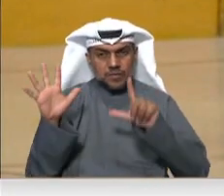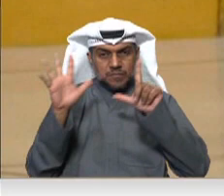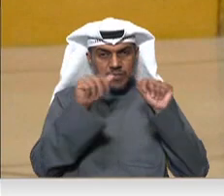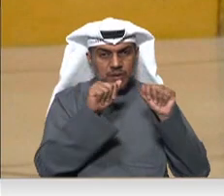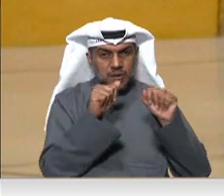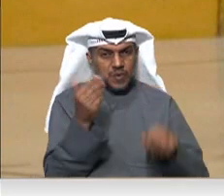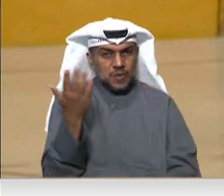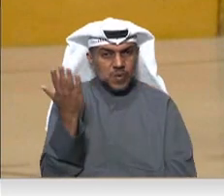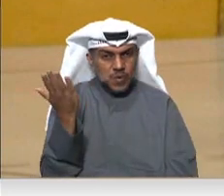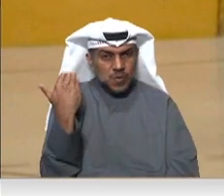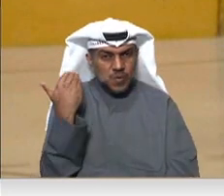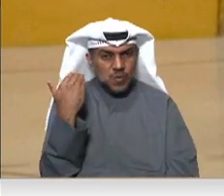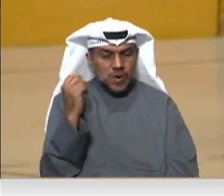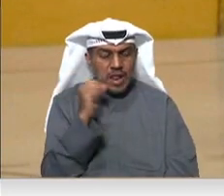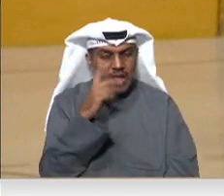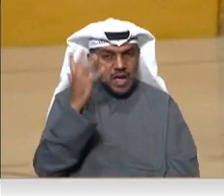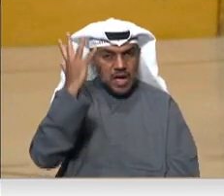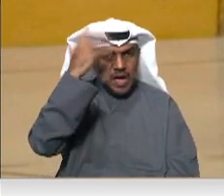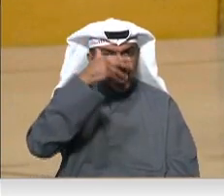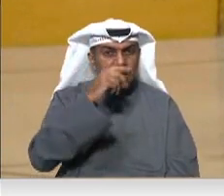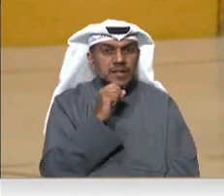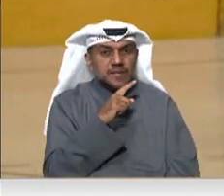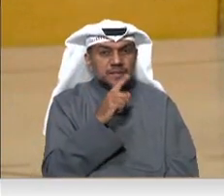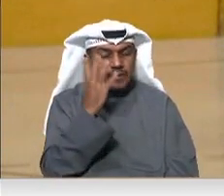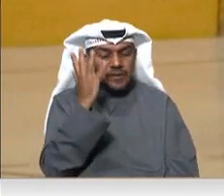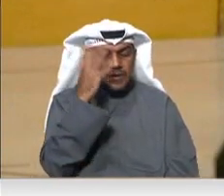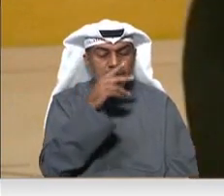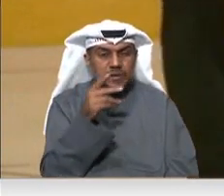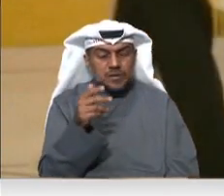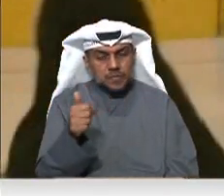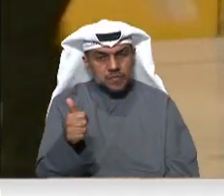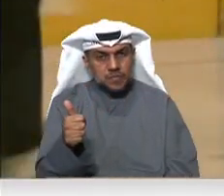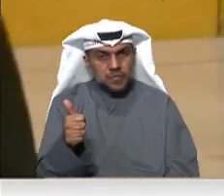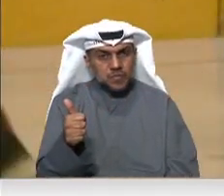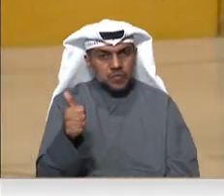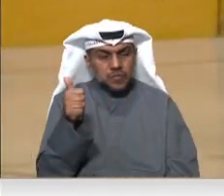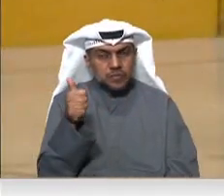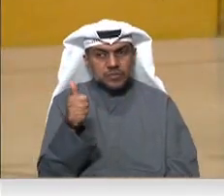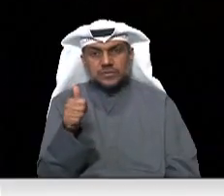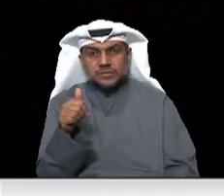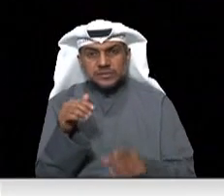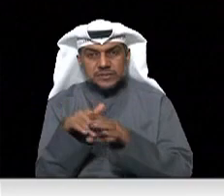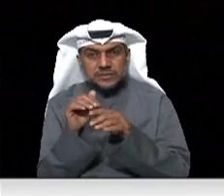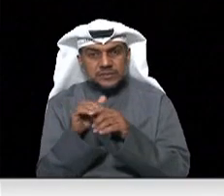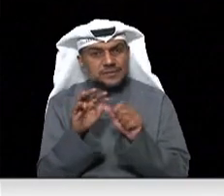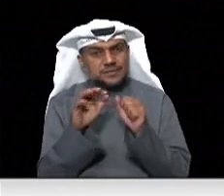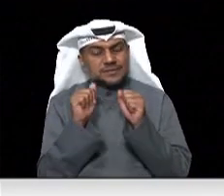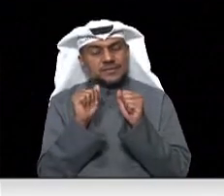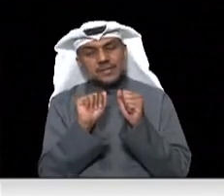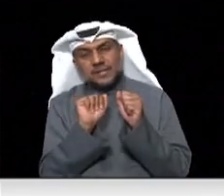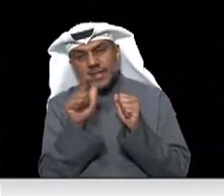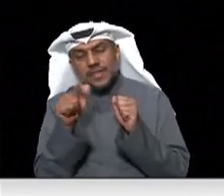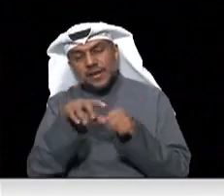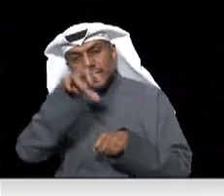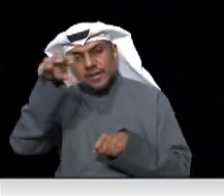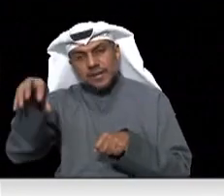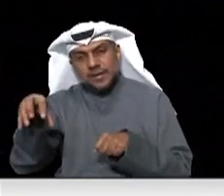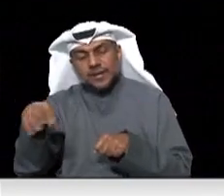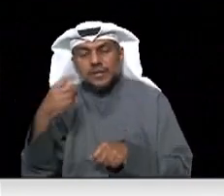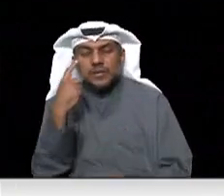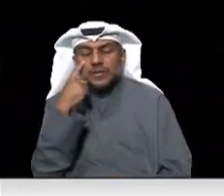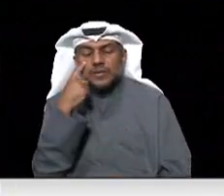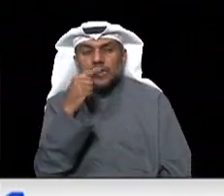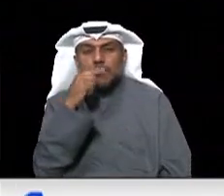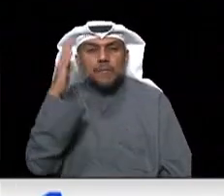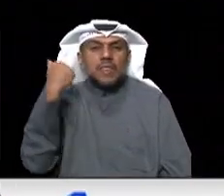الامريكي السابق دونالد ترامب في ولايه ايوا وانسحاب معظم منافسيه ترامب يتطلع الى انهاء سباق الانتخابات